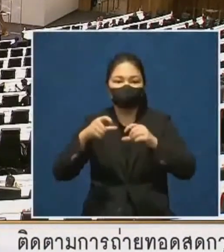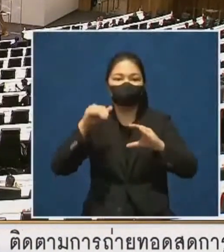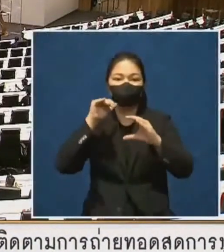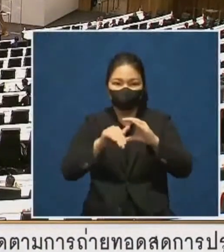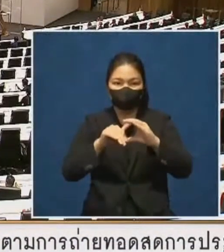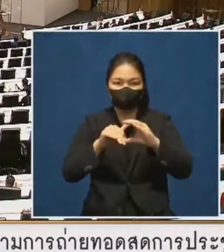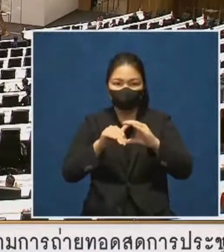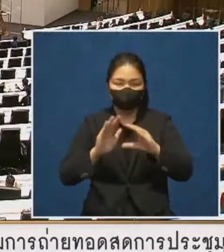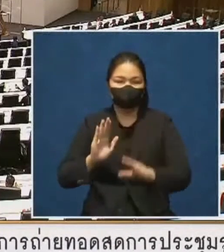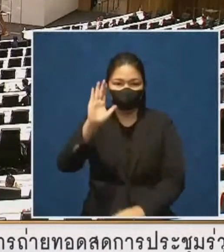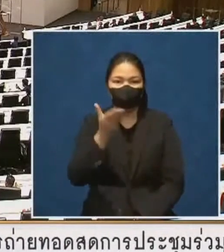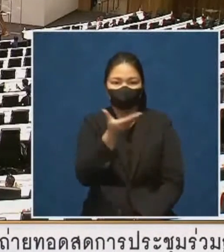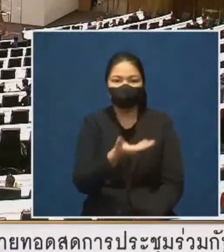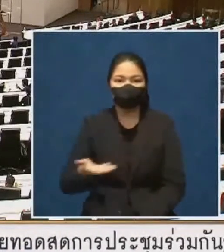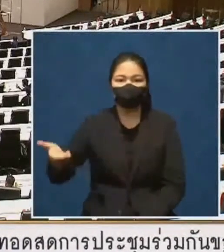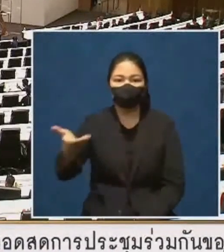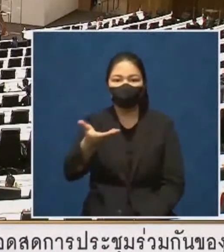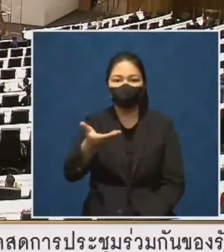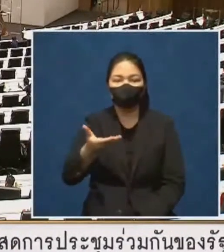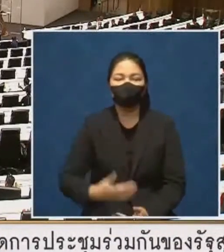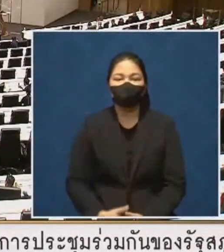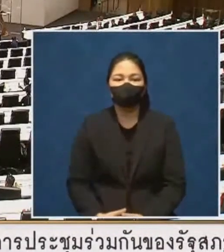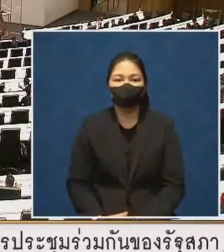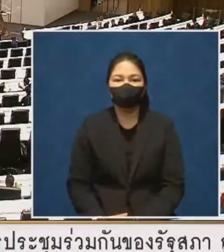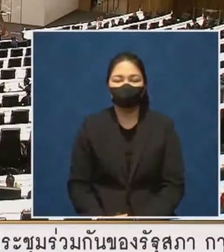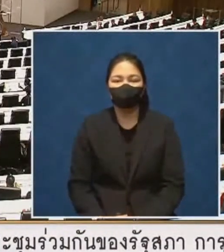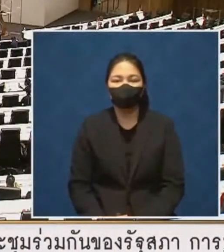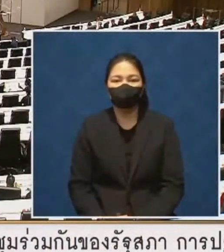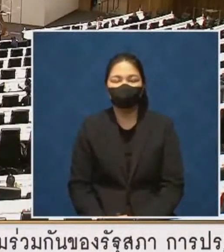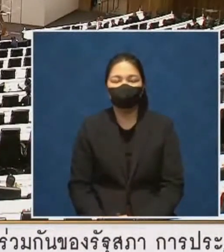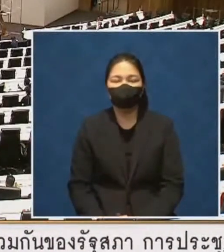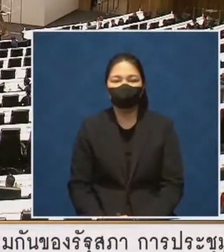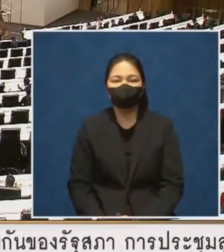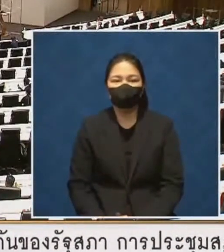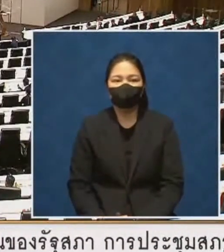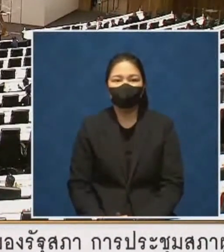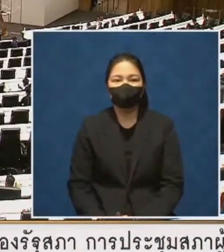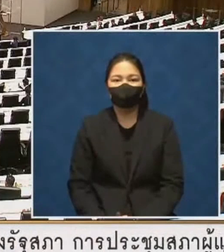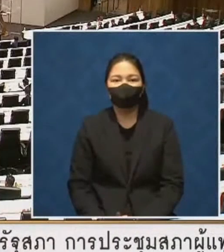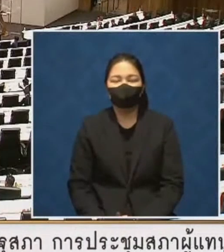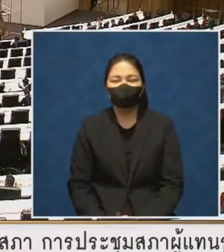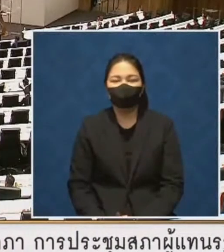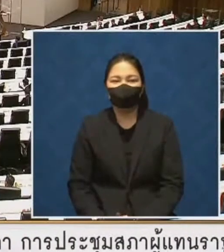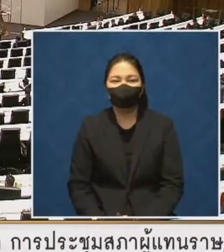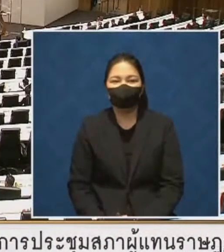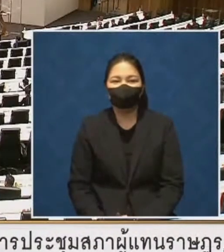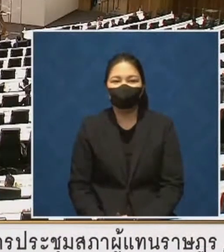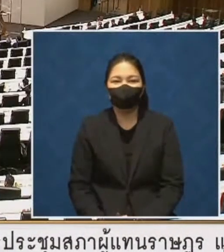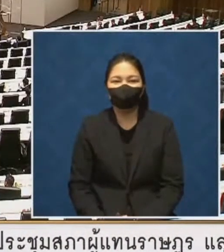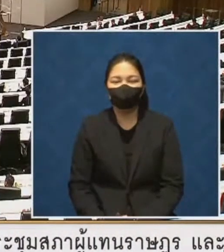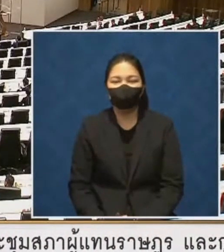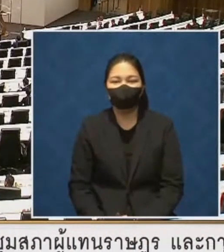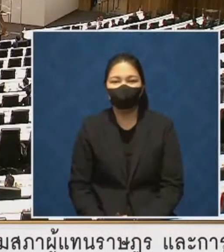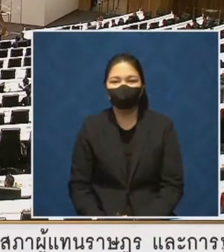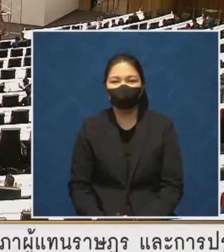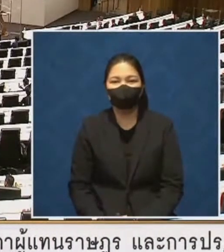ยแต่รัฐบาลจะมาครบหรือเปล่าเนี่ยประเด็นนะครับจะประเด็นหรือเปล่าเพราะว่าโดยเฉพาะ ฝั่งของภูมิใจไทย